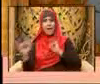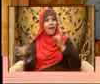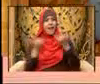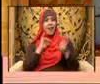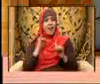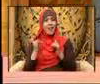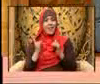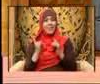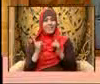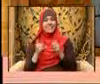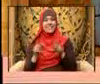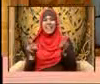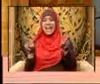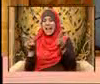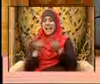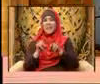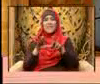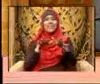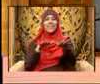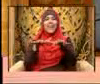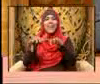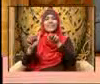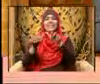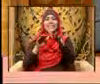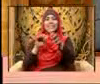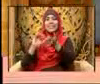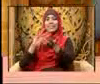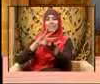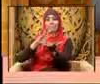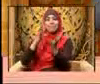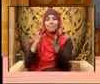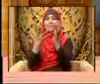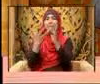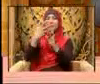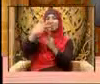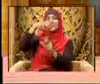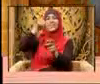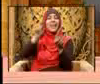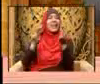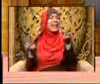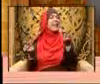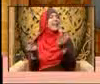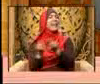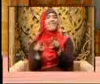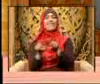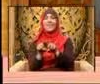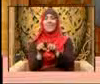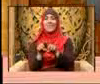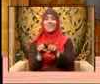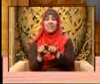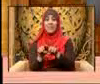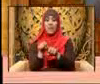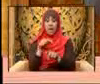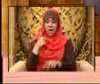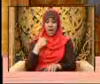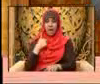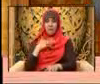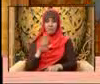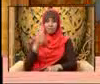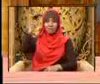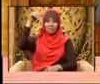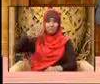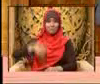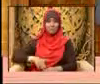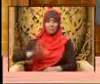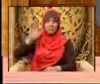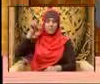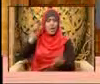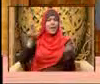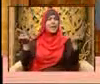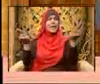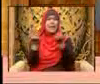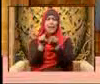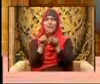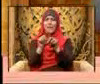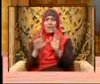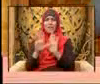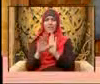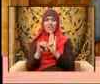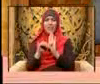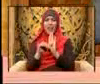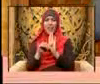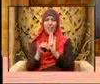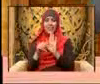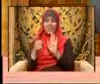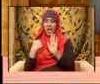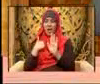وهكذا يتنقل الإنسان من حالة إلى حالة. هذا التشكل ينبغي أن يكون كما هو في صلاته بينه وبين